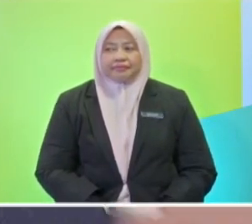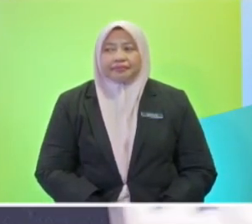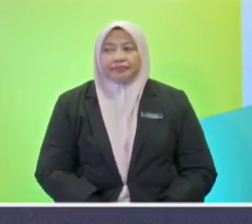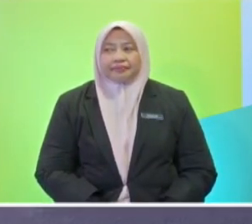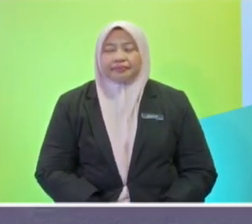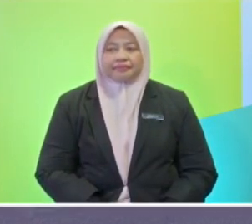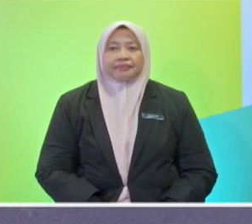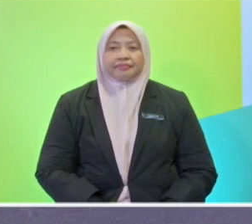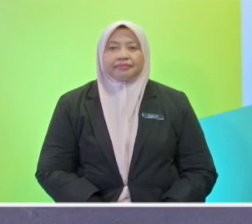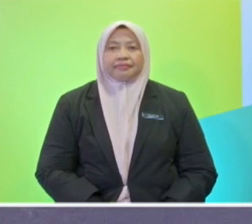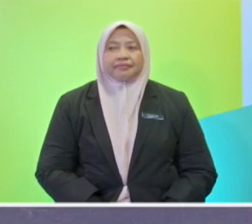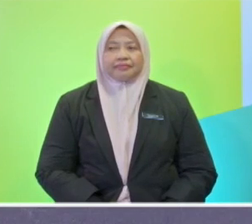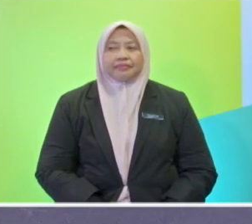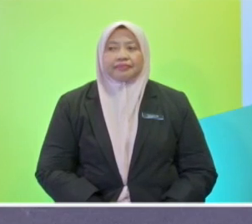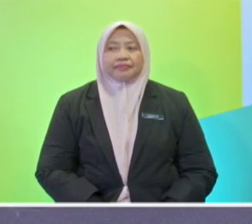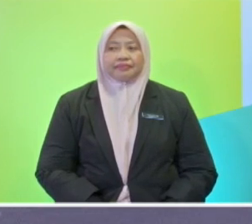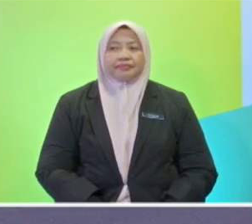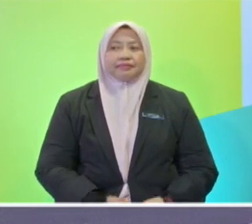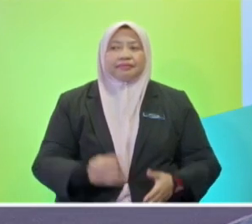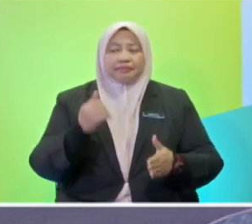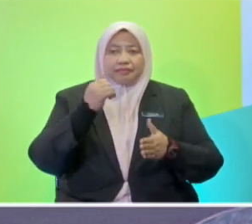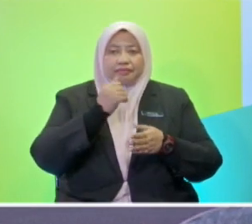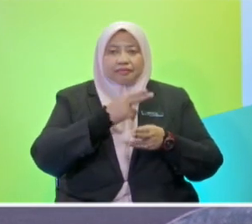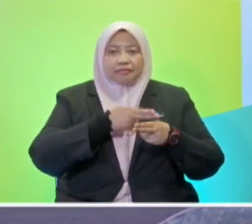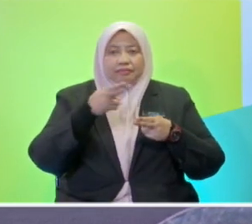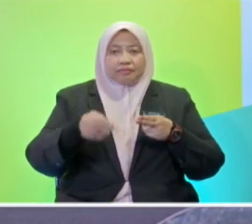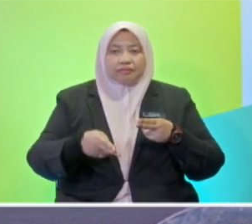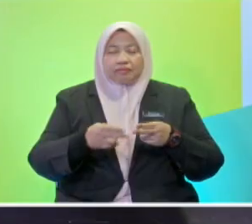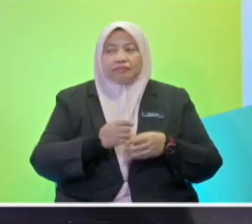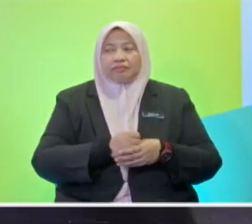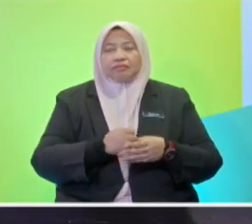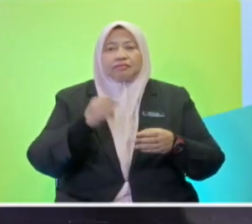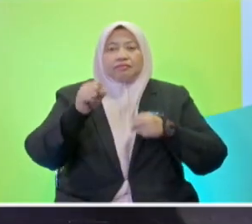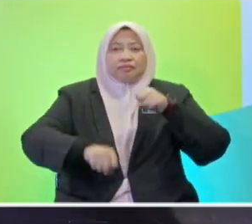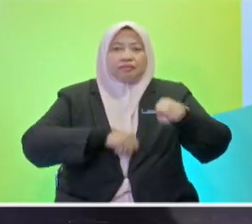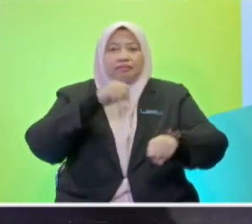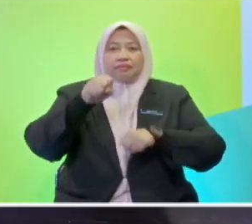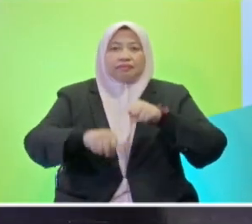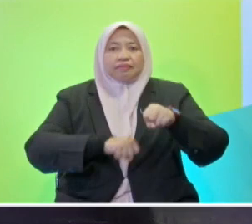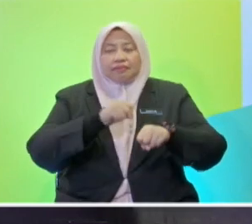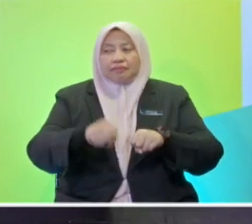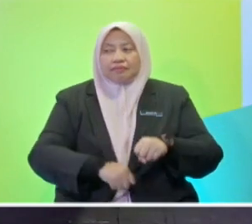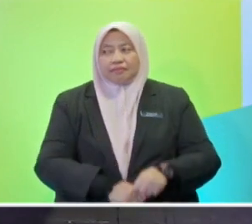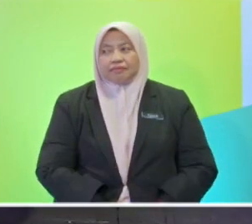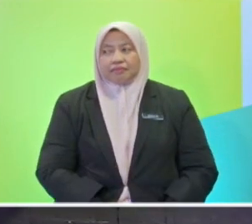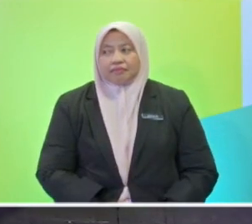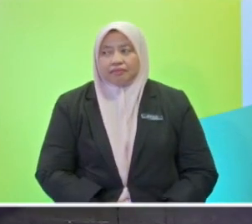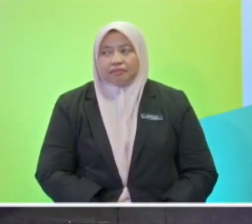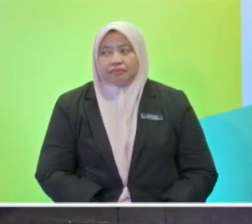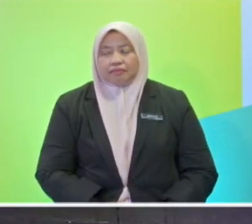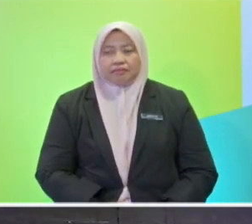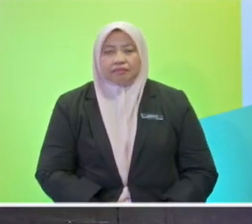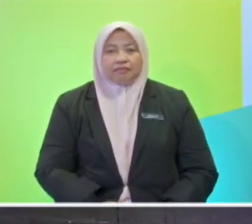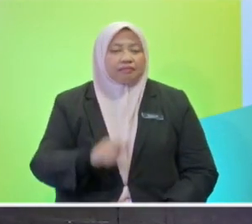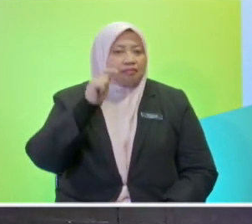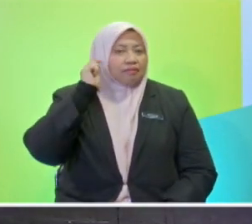oke yang ujung sekali Basikal tadi